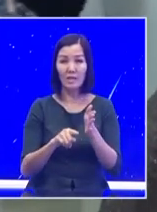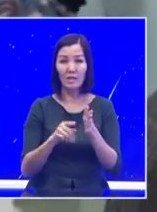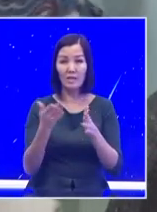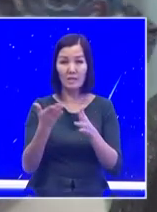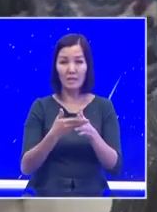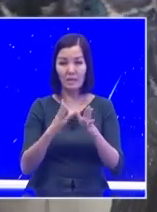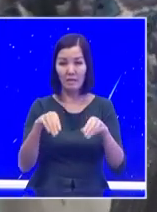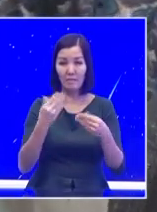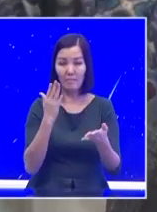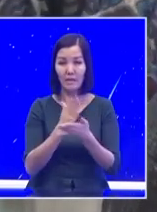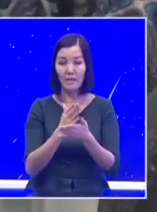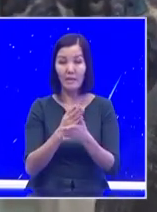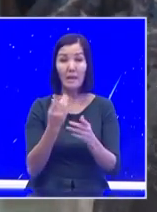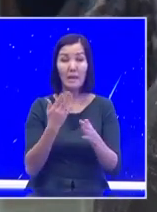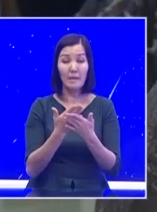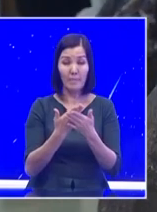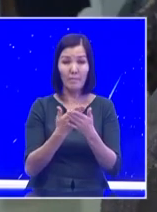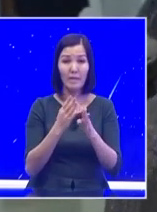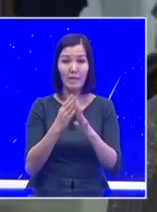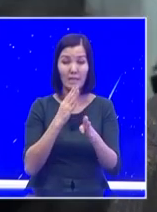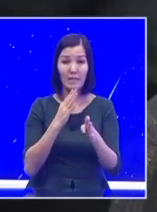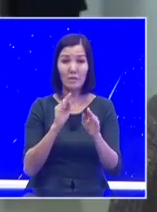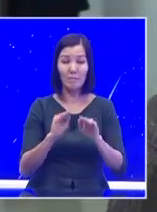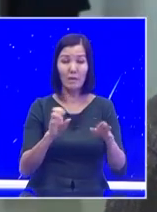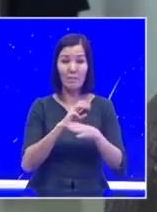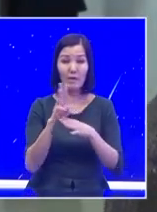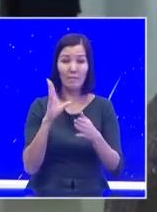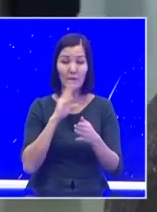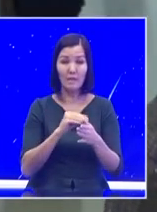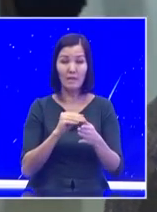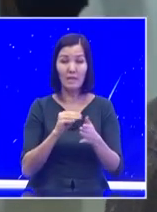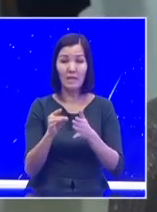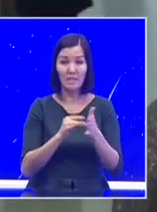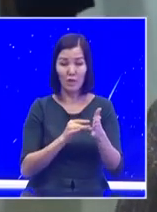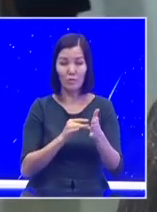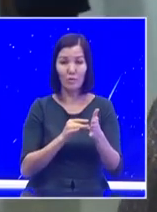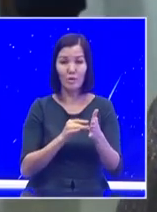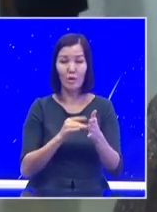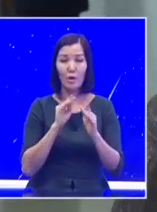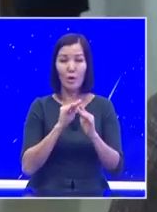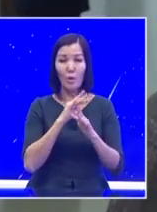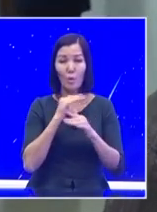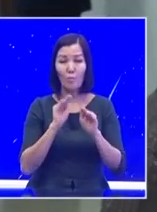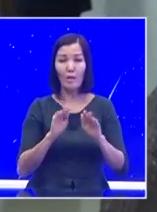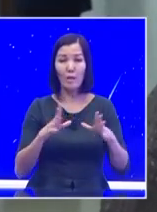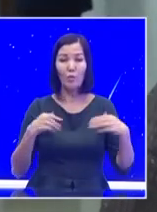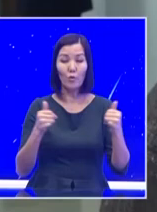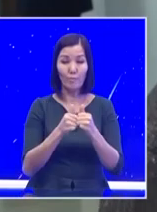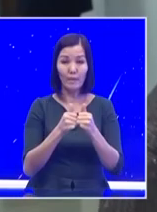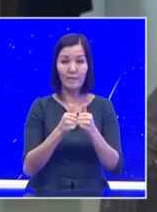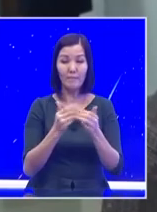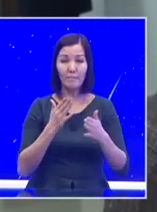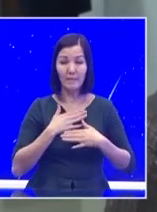олар кезексіз орынмен қамтылады балабақшаларда, және де егерде көп балалы отбасы